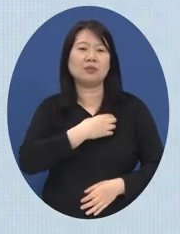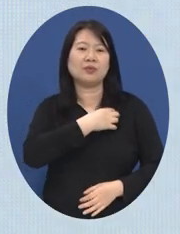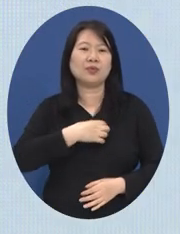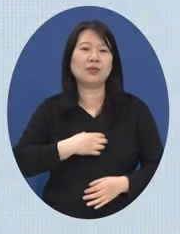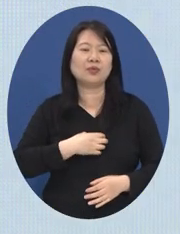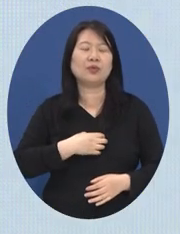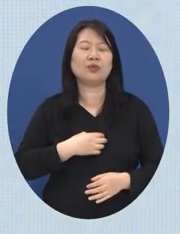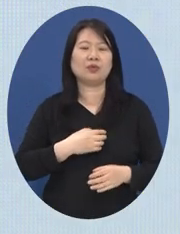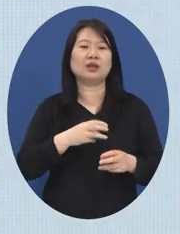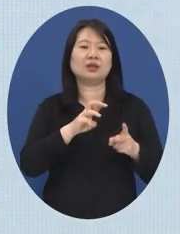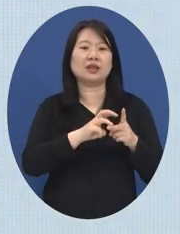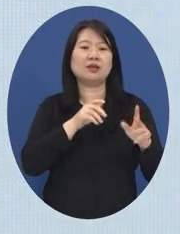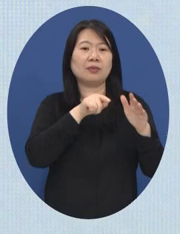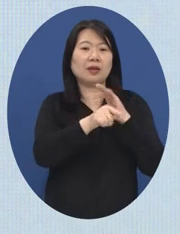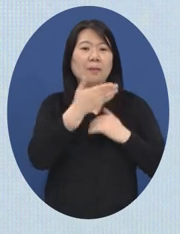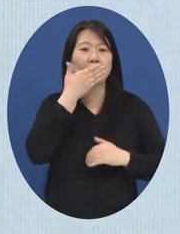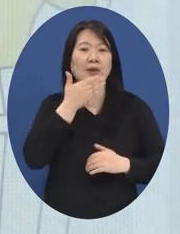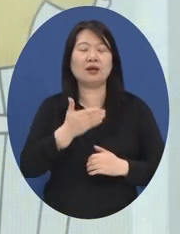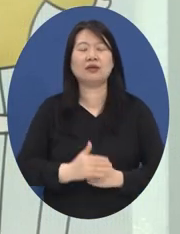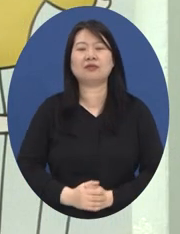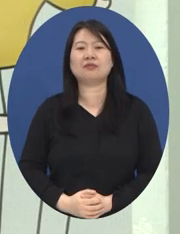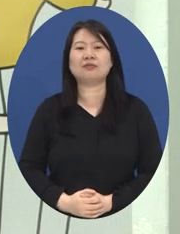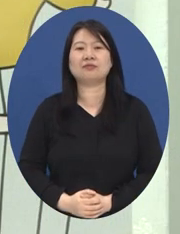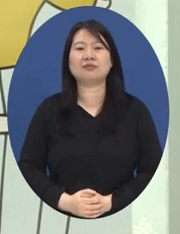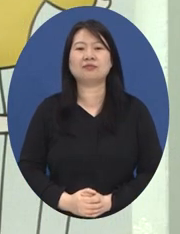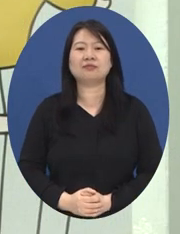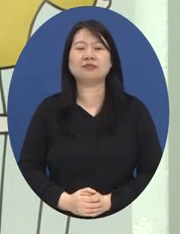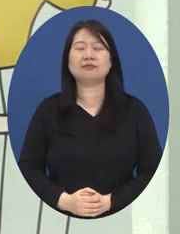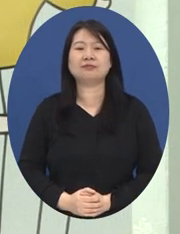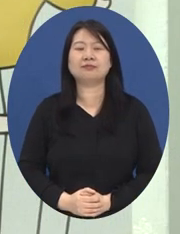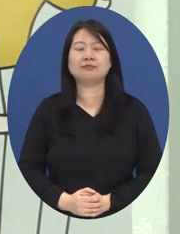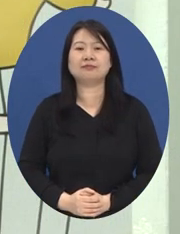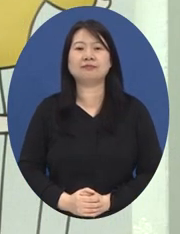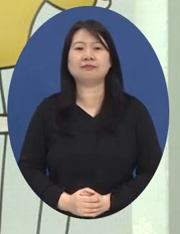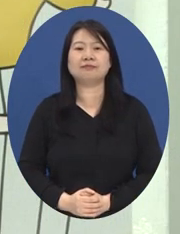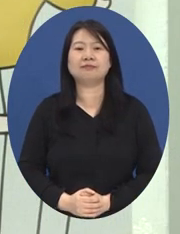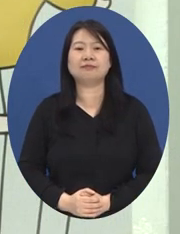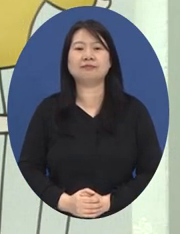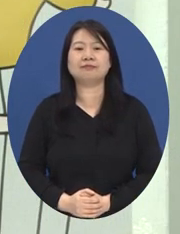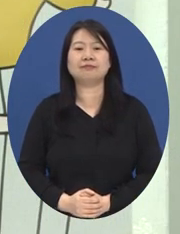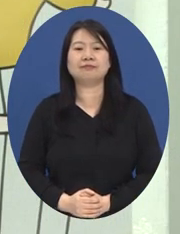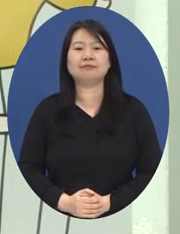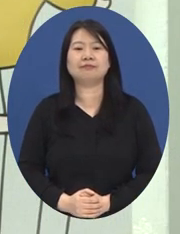행정복지센터에서 접수하면 됩니다. 경기지TV 최지연입니다.